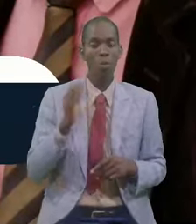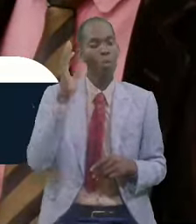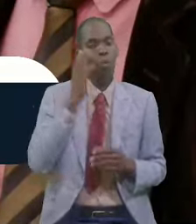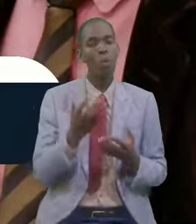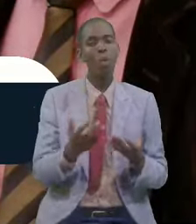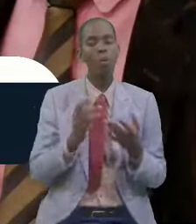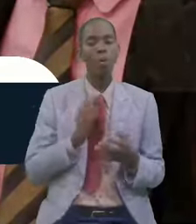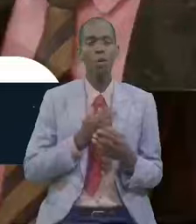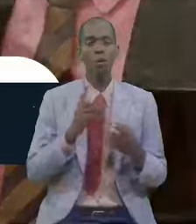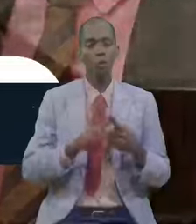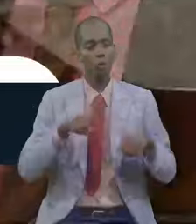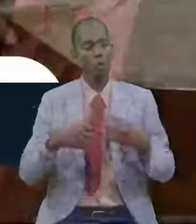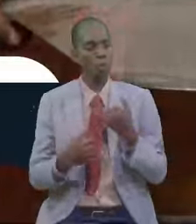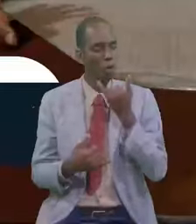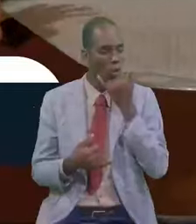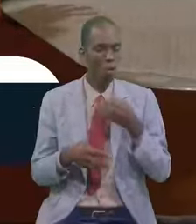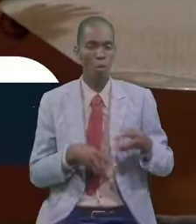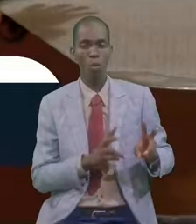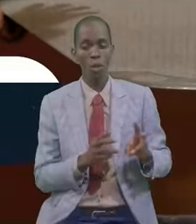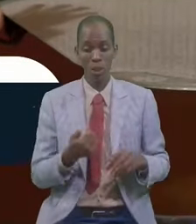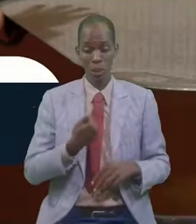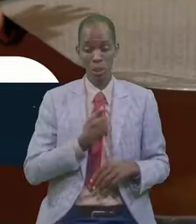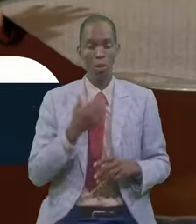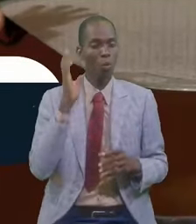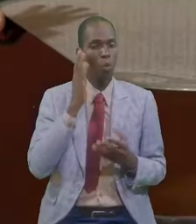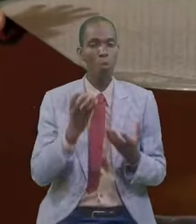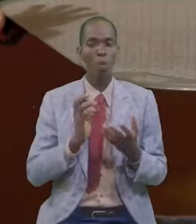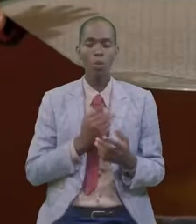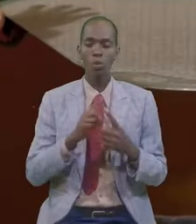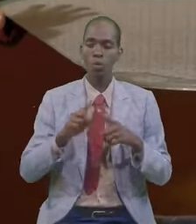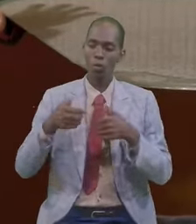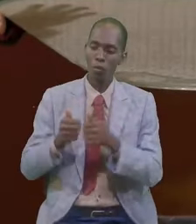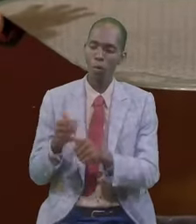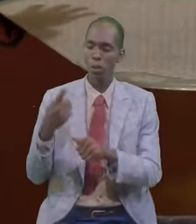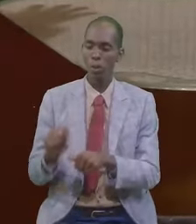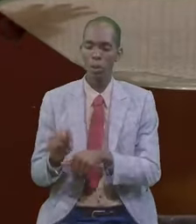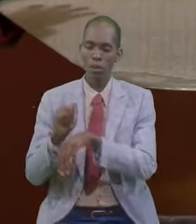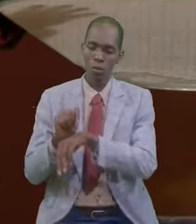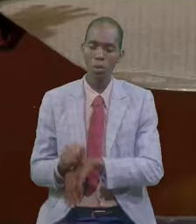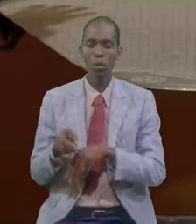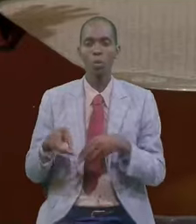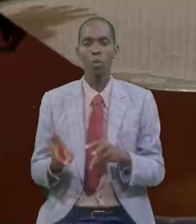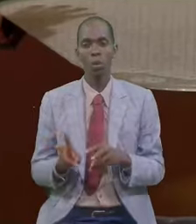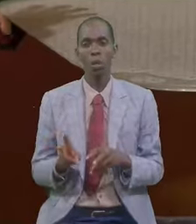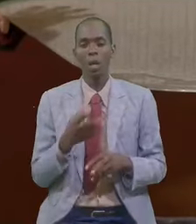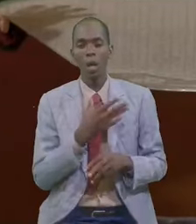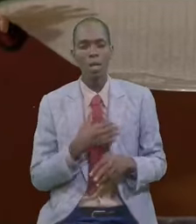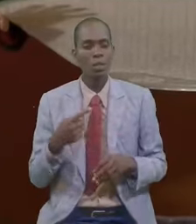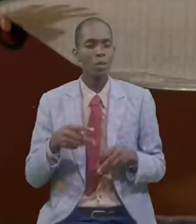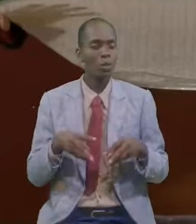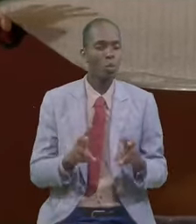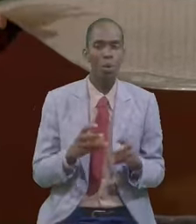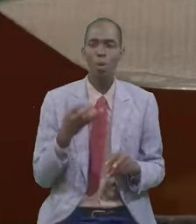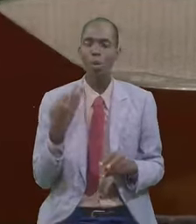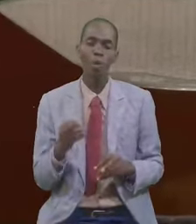vouloir t'amener à l'autre direction. Le moi va vouloir nous amener à la tradition, à nos